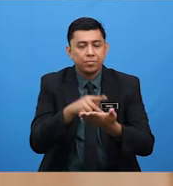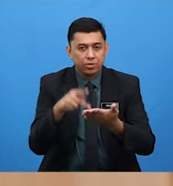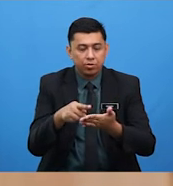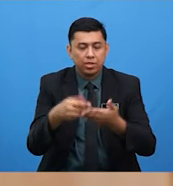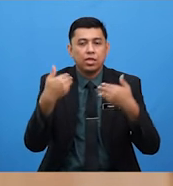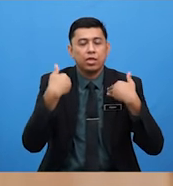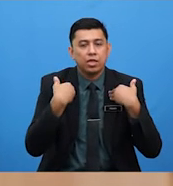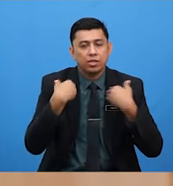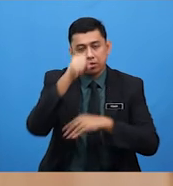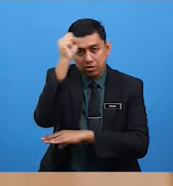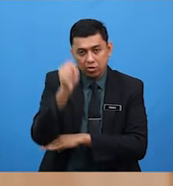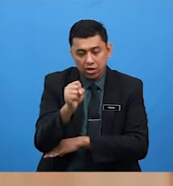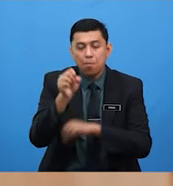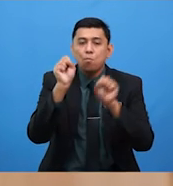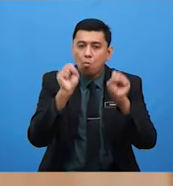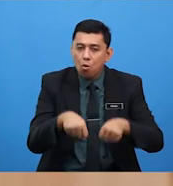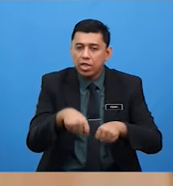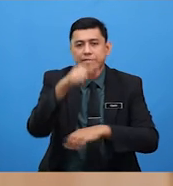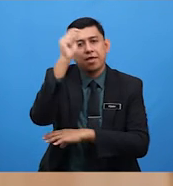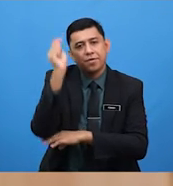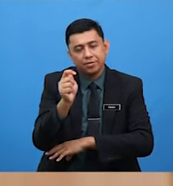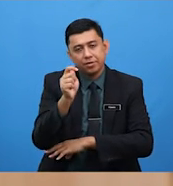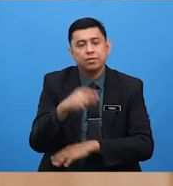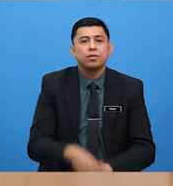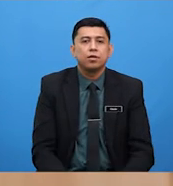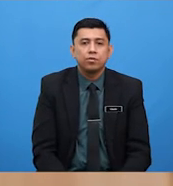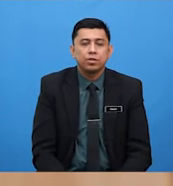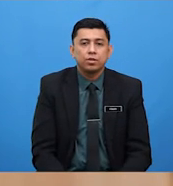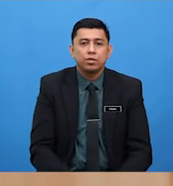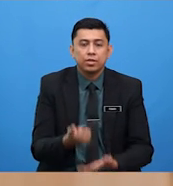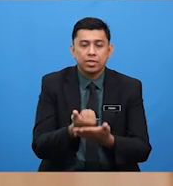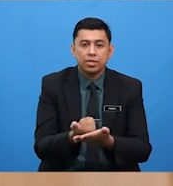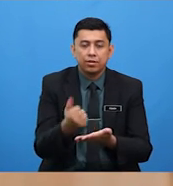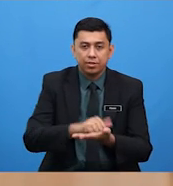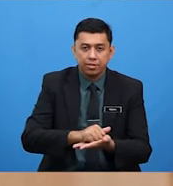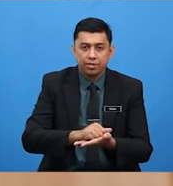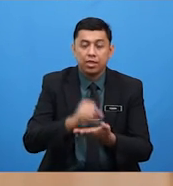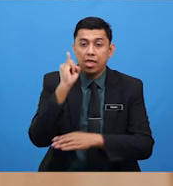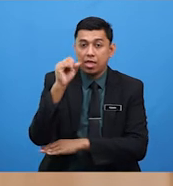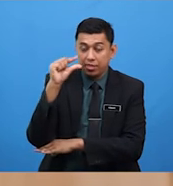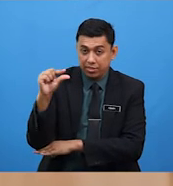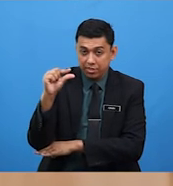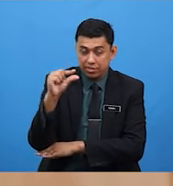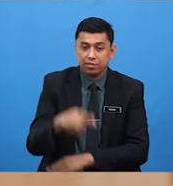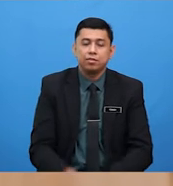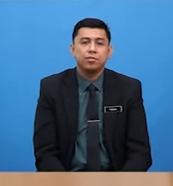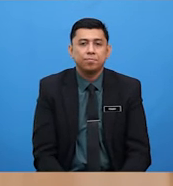Sekiranya murid-murid mempunyai soalan, bolehlah bertanyakan saya di akaun Instagram peribadi